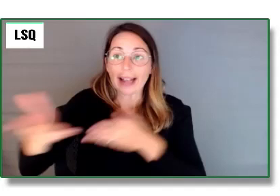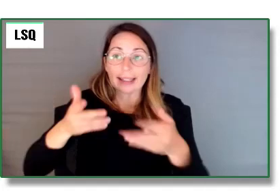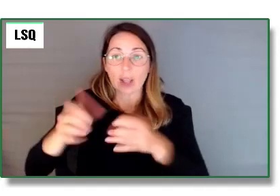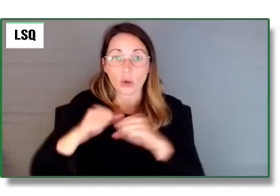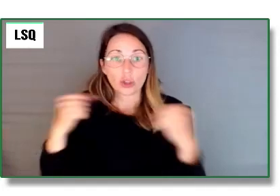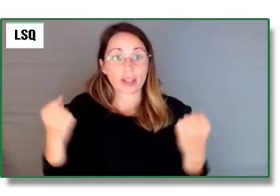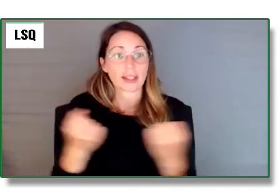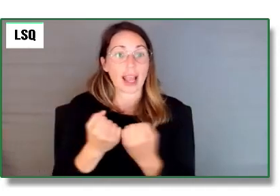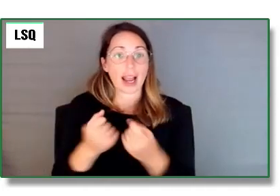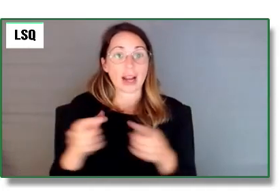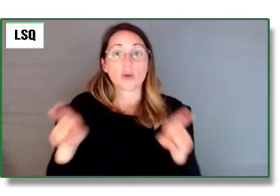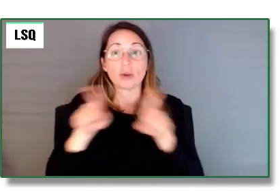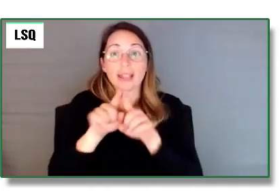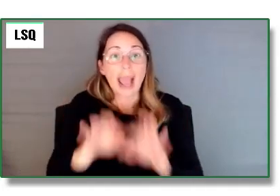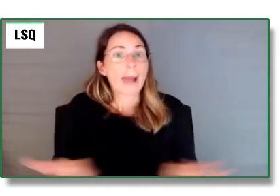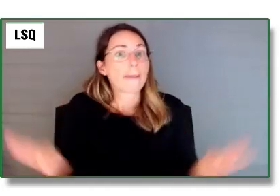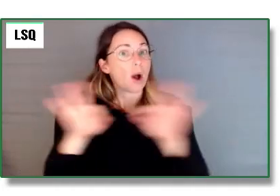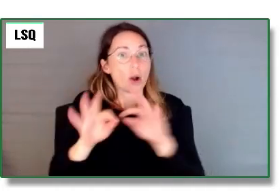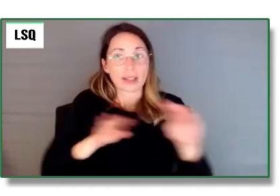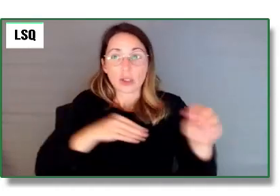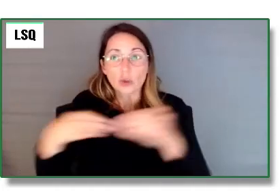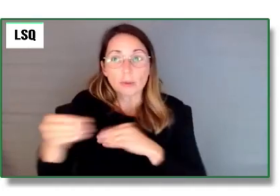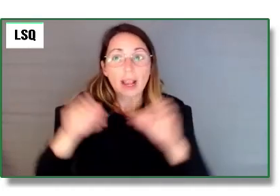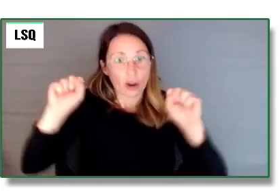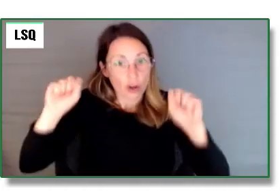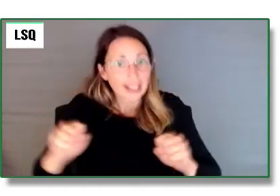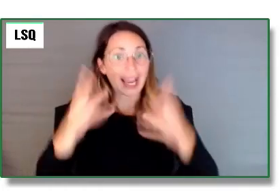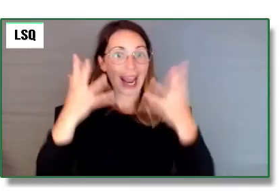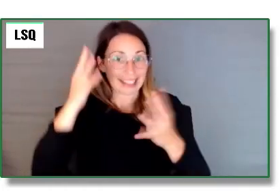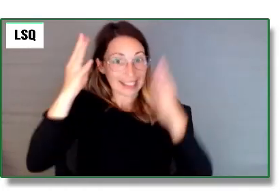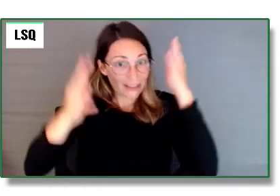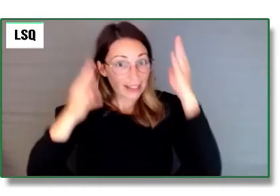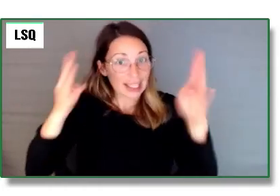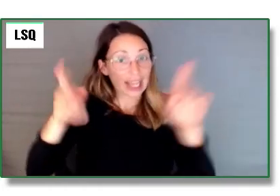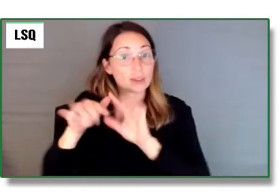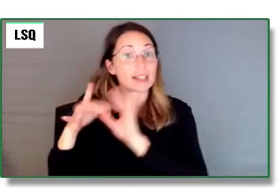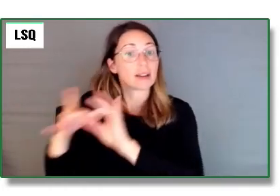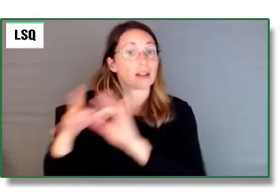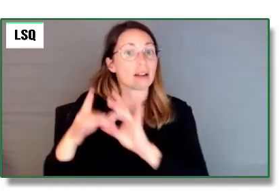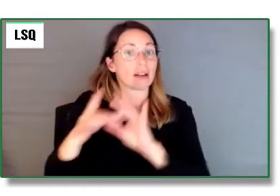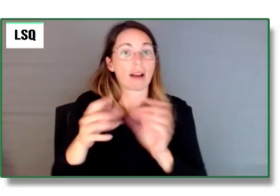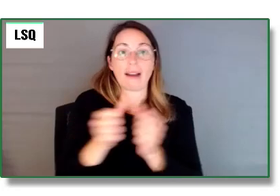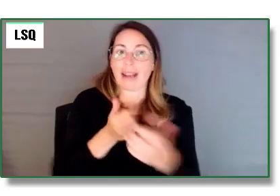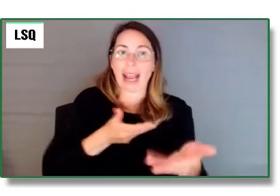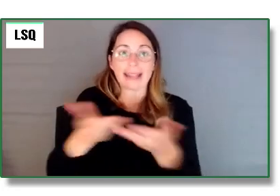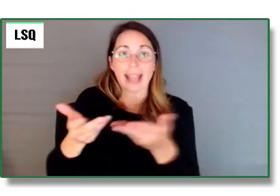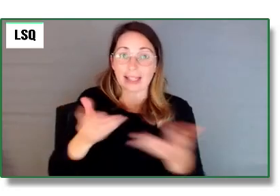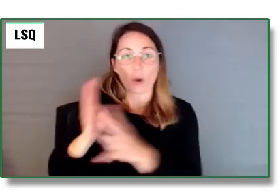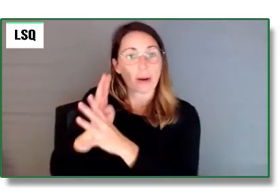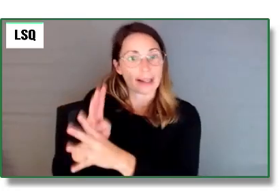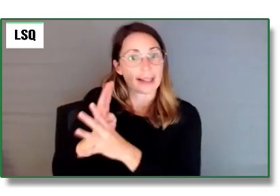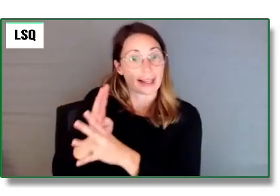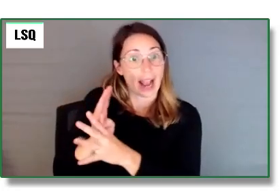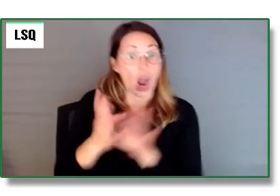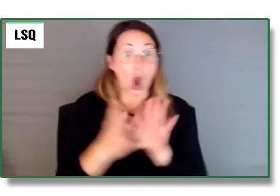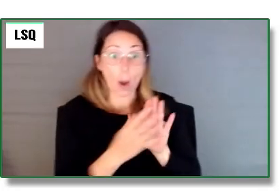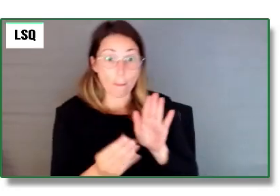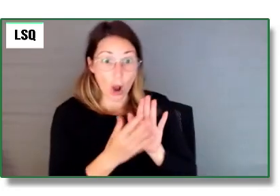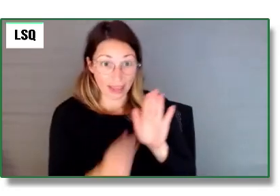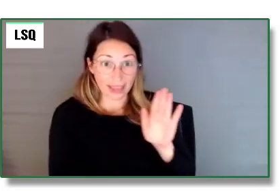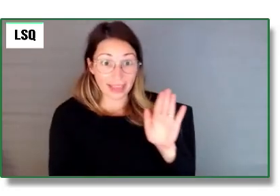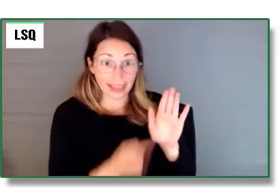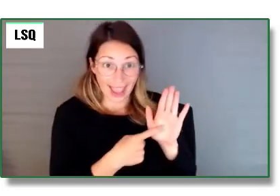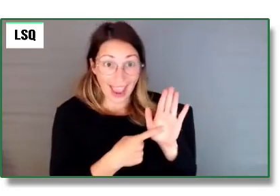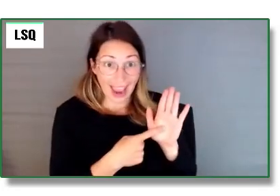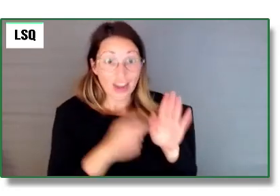de la créativité, de la collaboration dans l'interaction avec leurs clients. À la base, ce modèle de conception universelle des interactions sociales